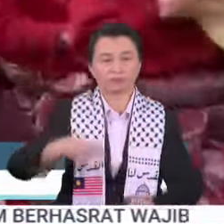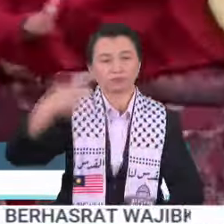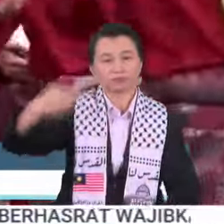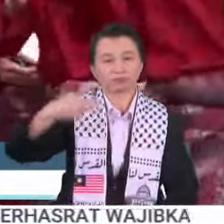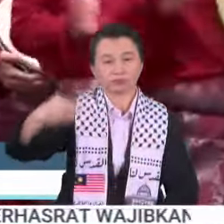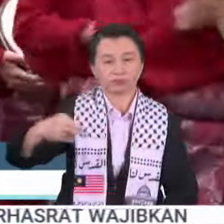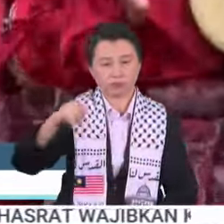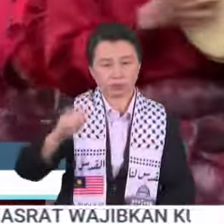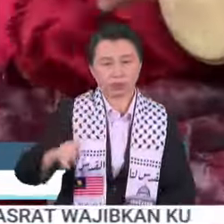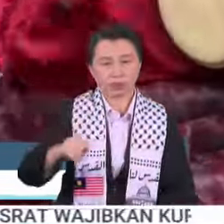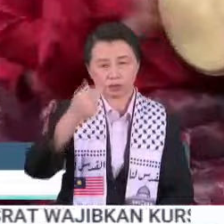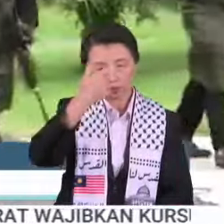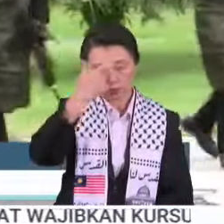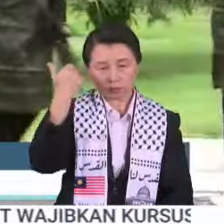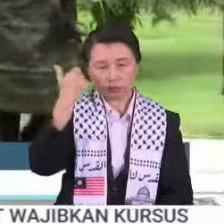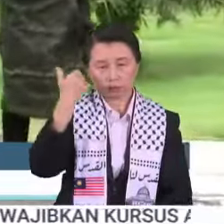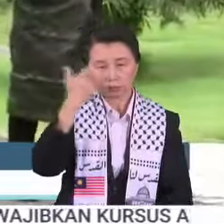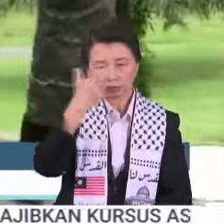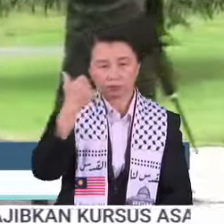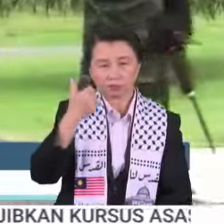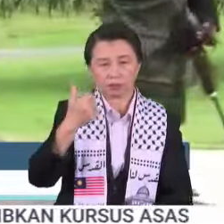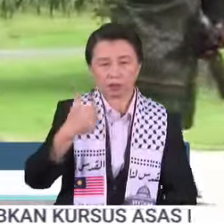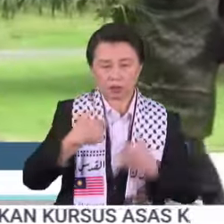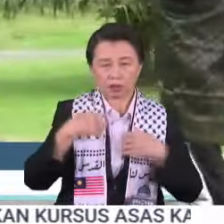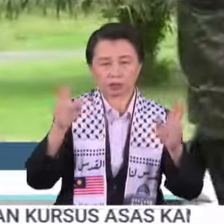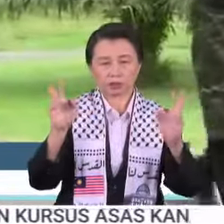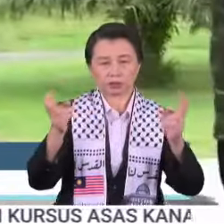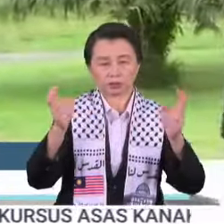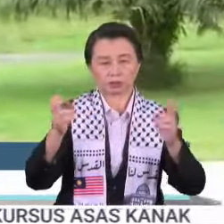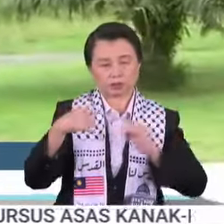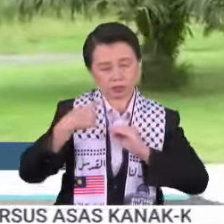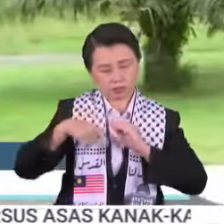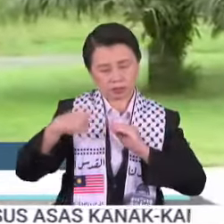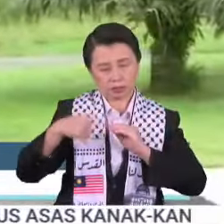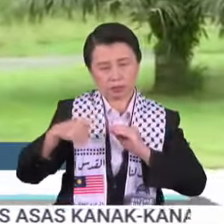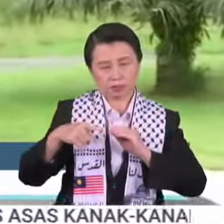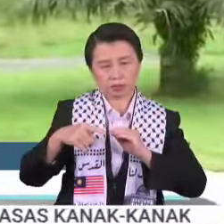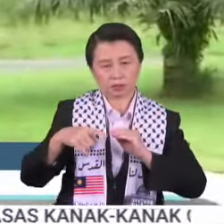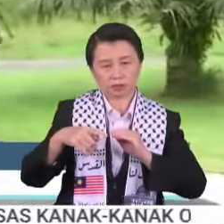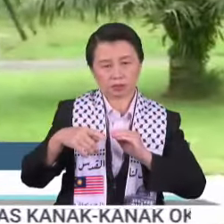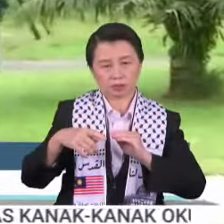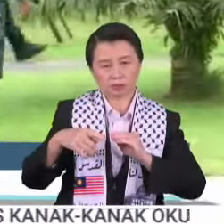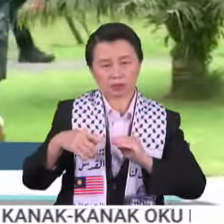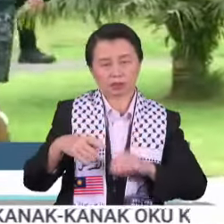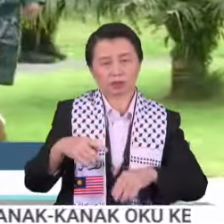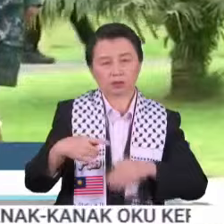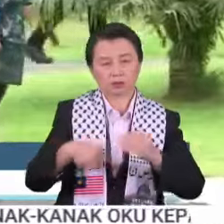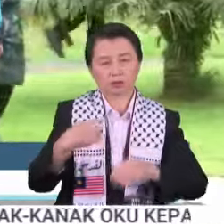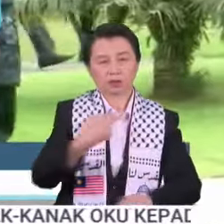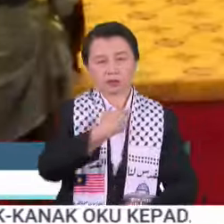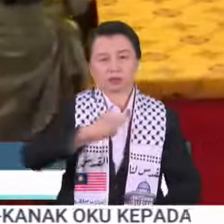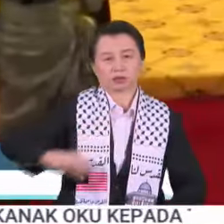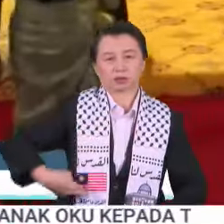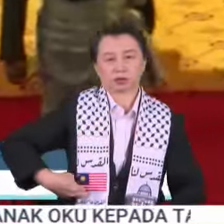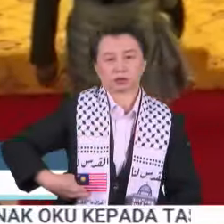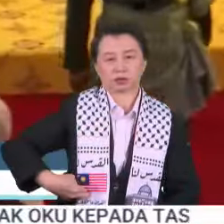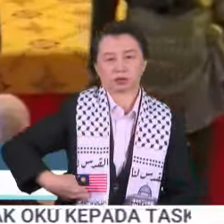kini sebab ada tema tentang kesetiaan kepada raja,